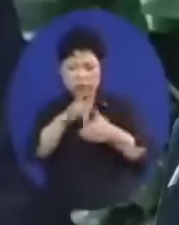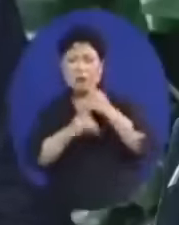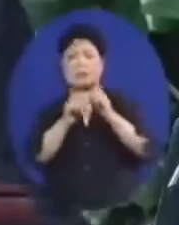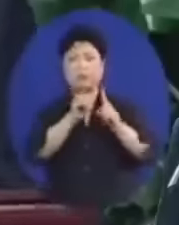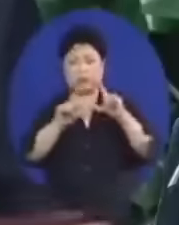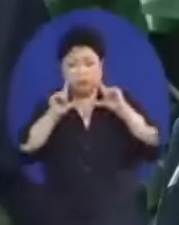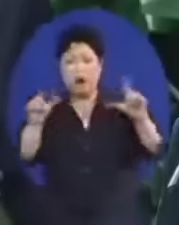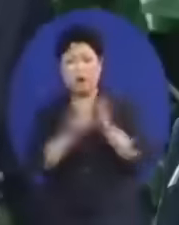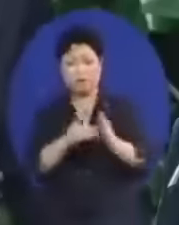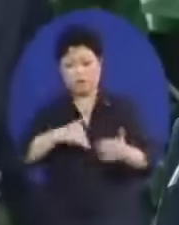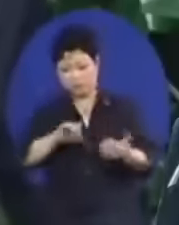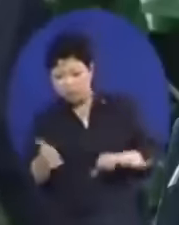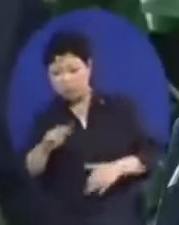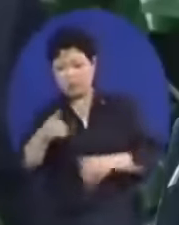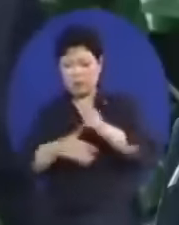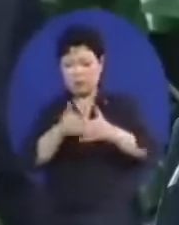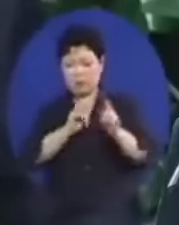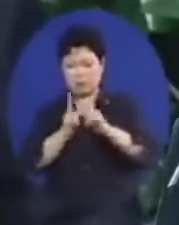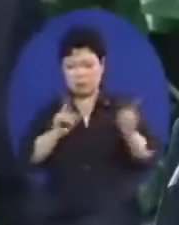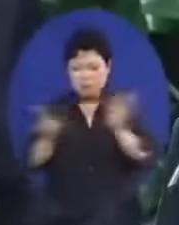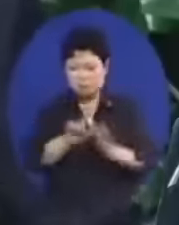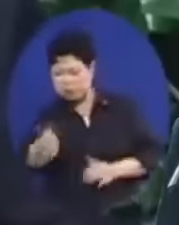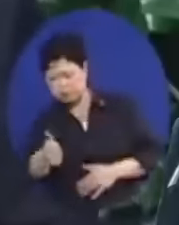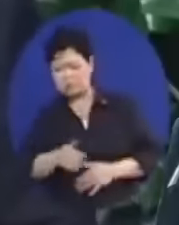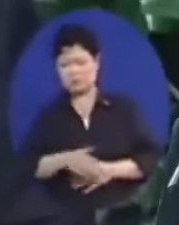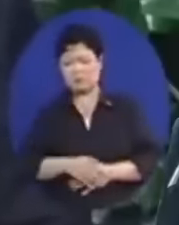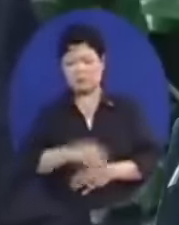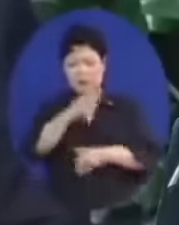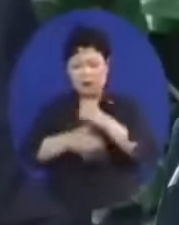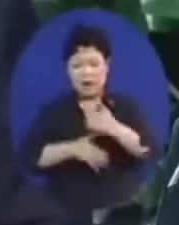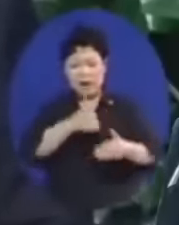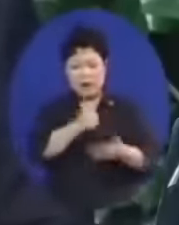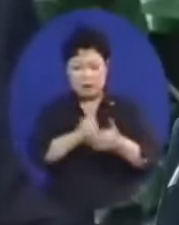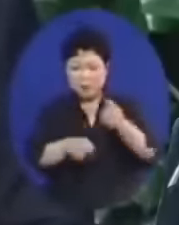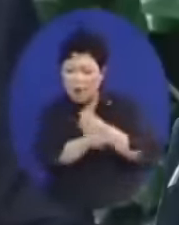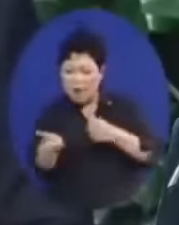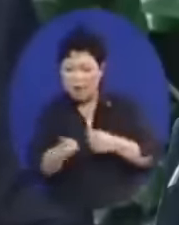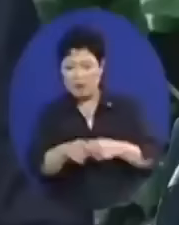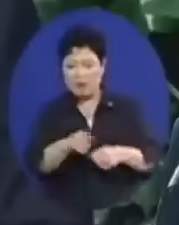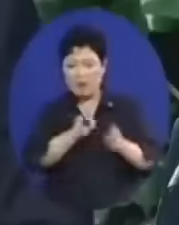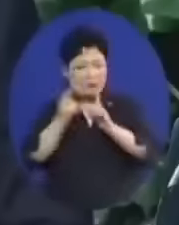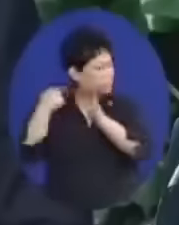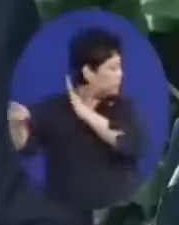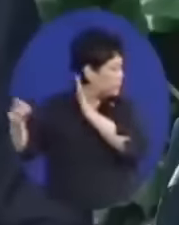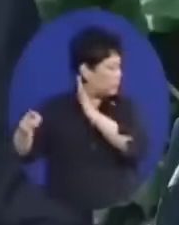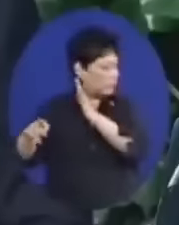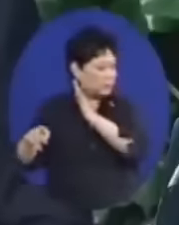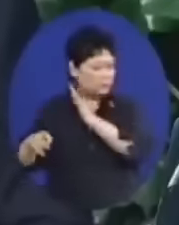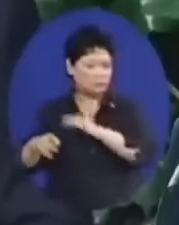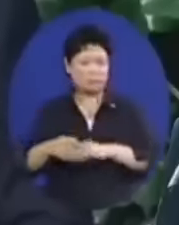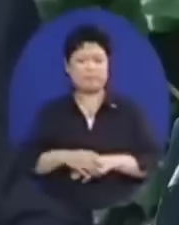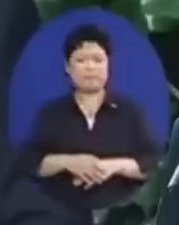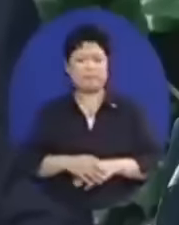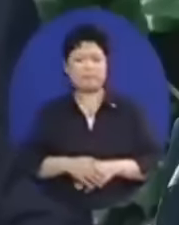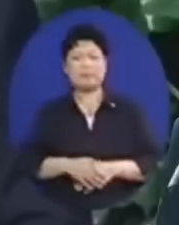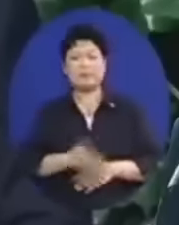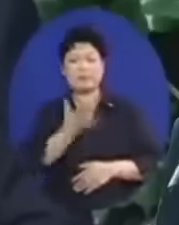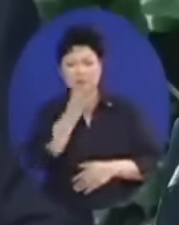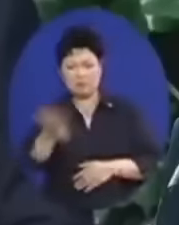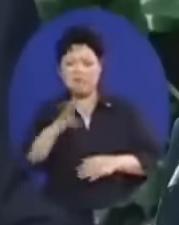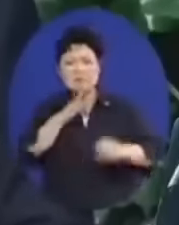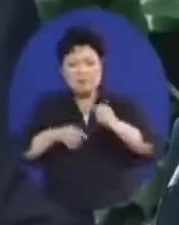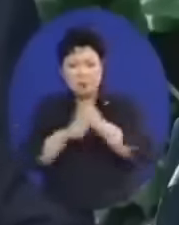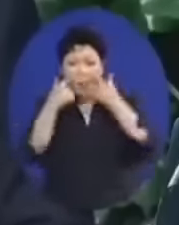말씀하셨다. 나는 죽더라도 하나님 말씀 믿고 죽지 하나님 이외의 말은 안 듣는다. 이 절대